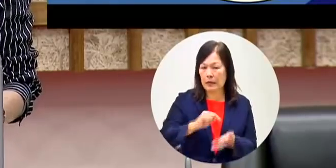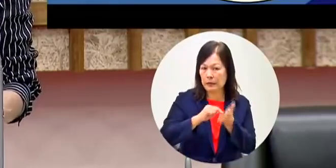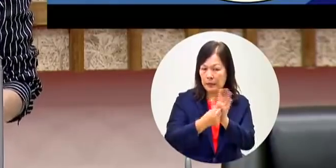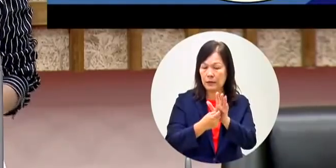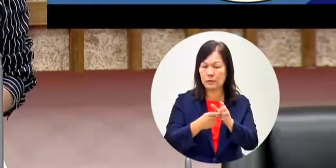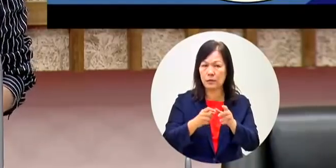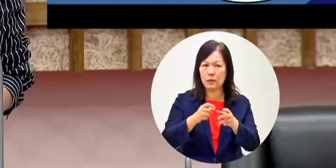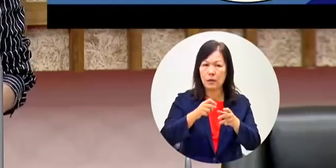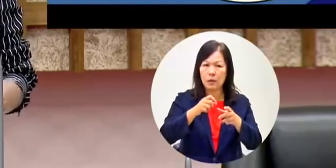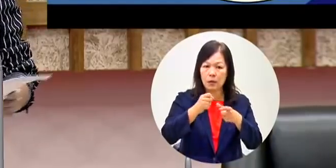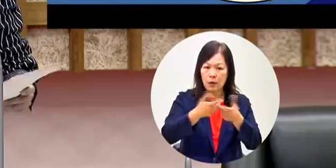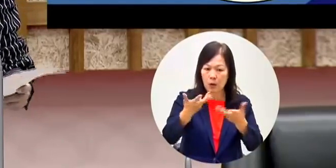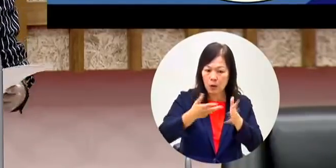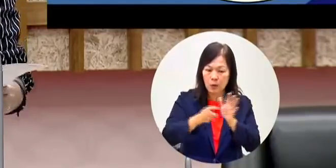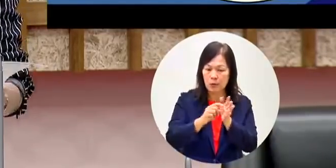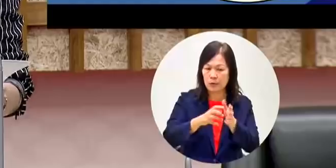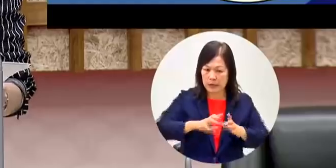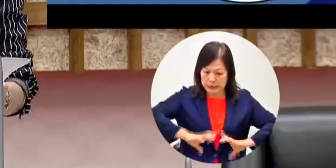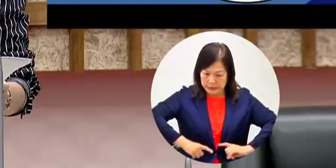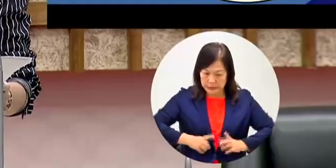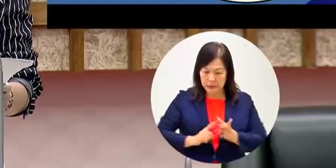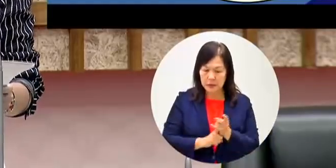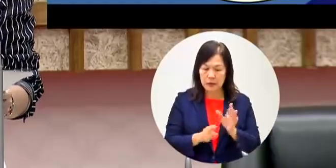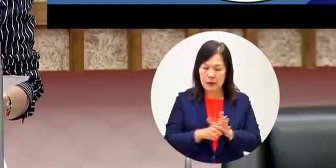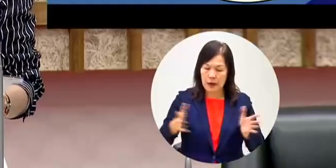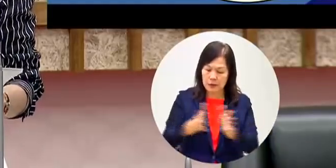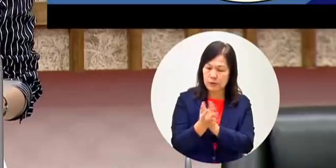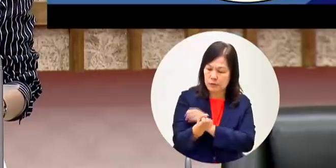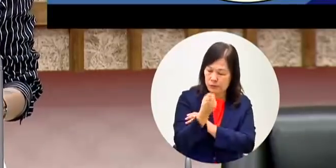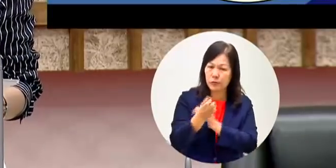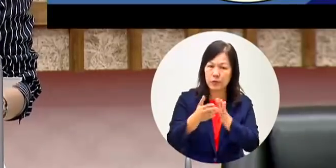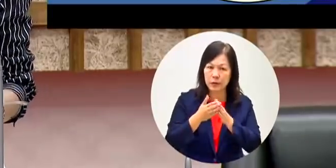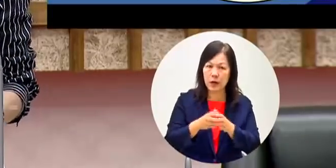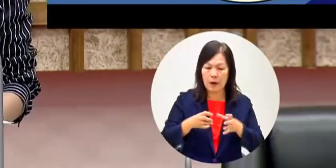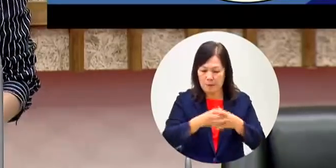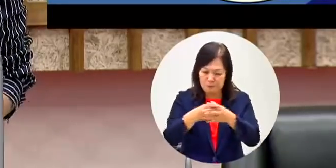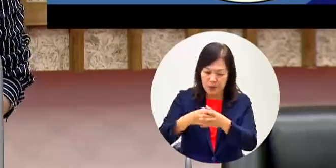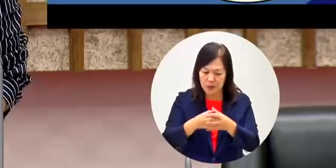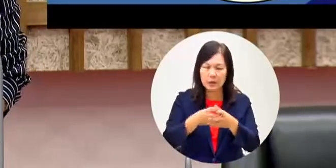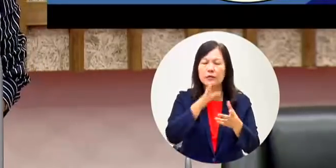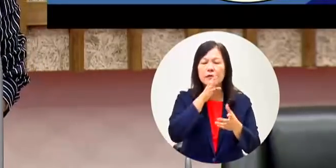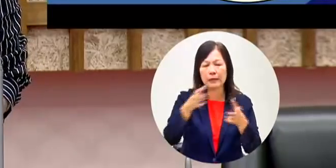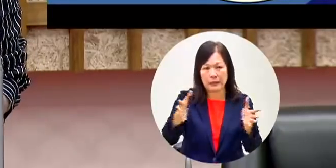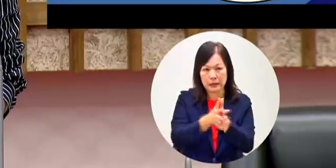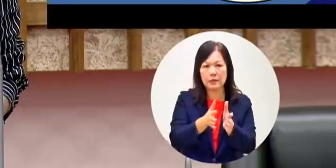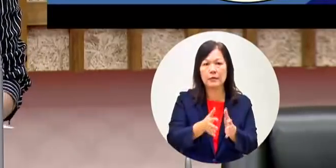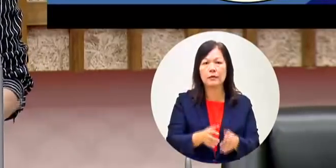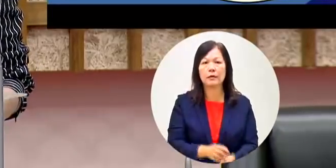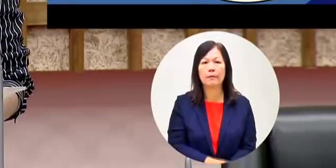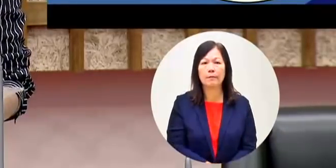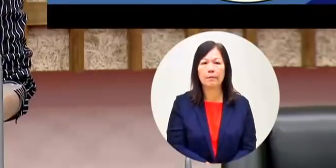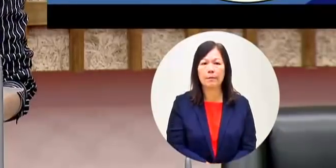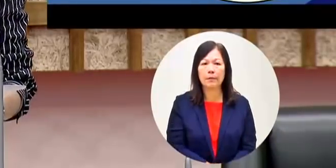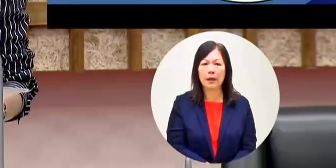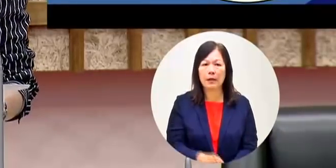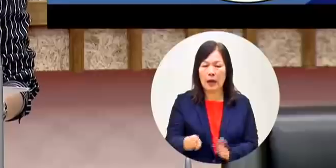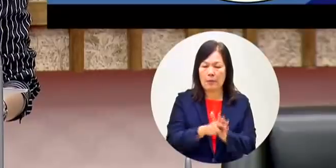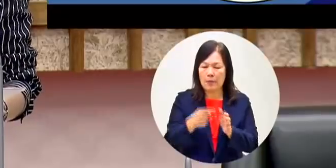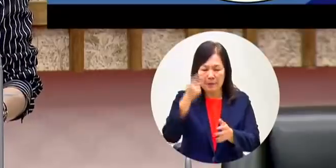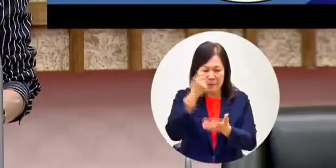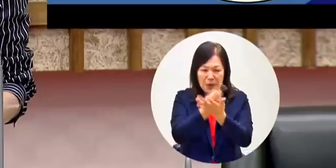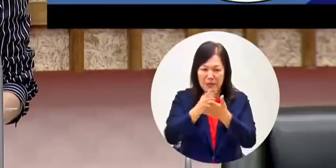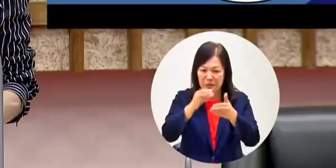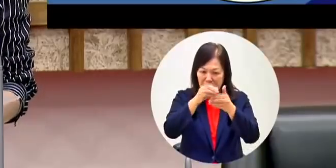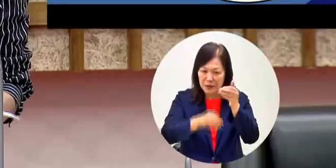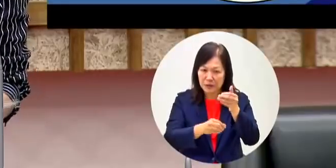打拼哈。毕竟团队是一起的哈，我相信团队的士气以及纪律呢，其实是非常重要